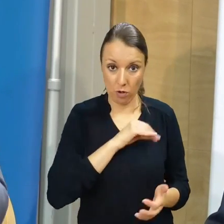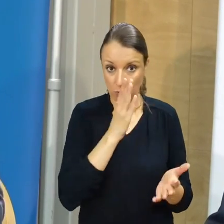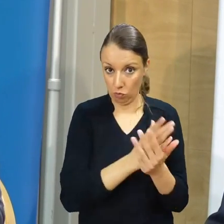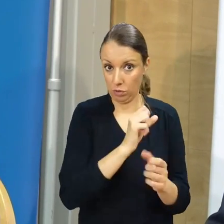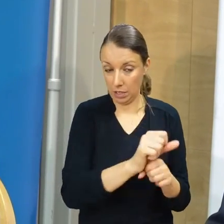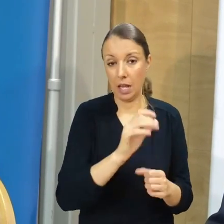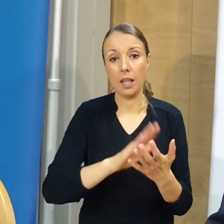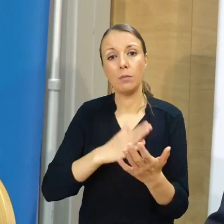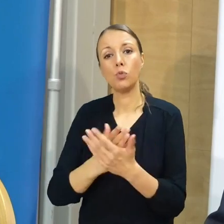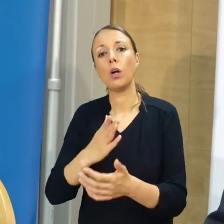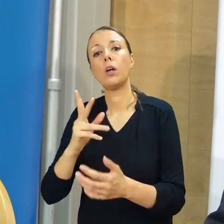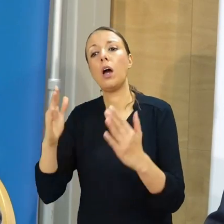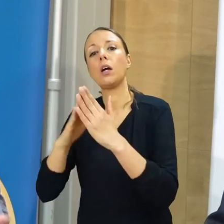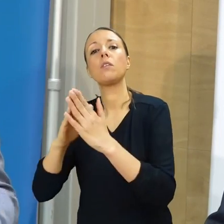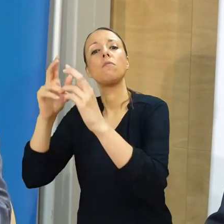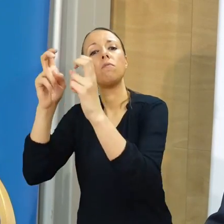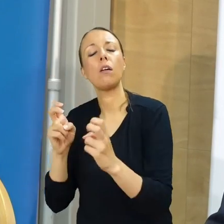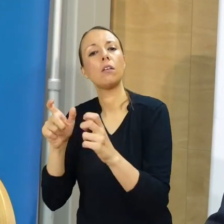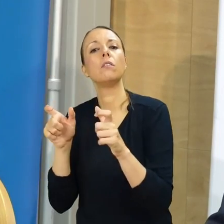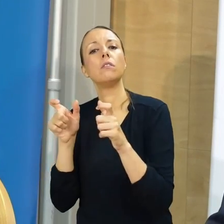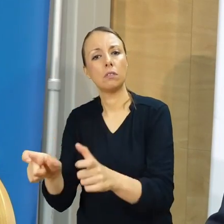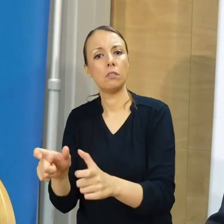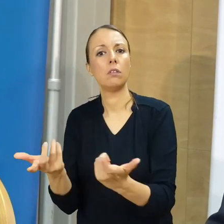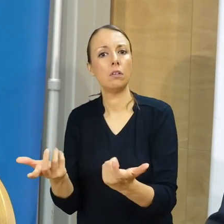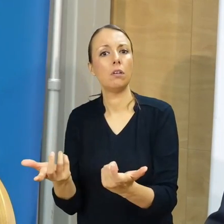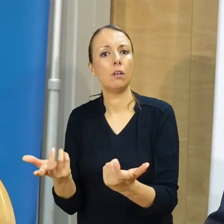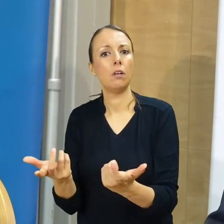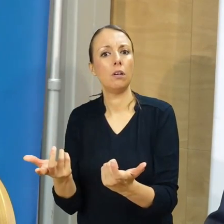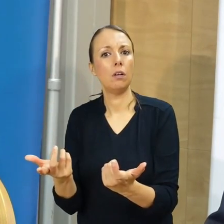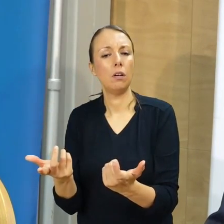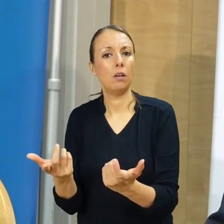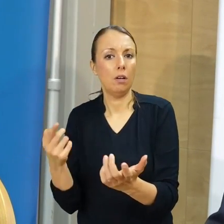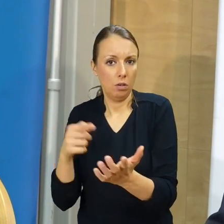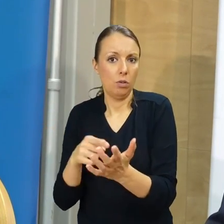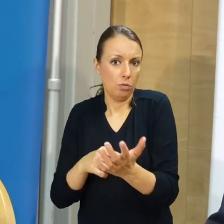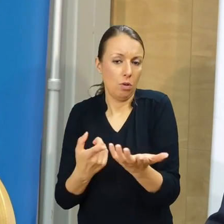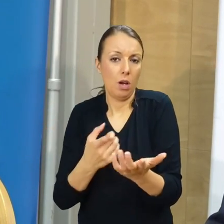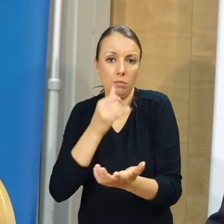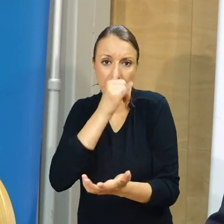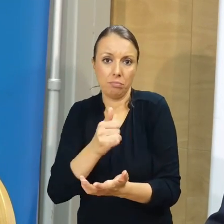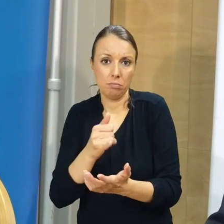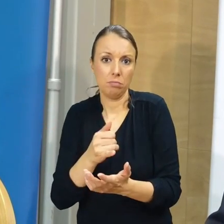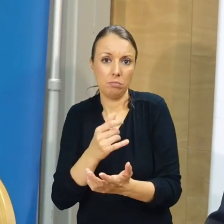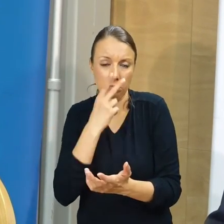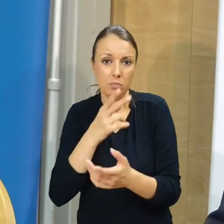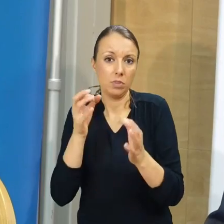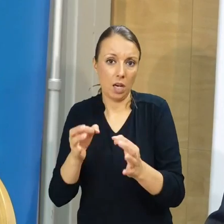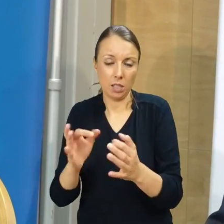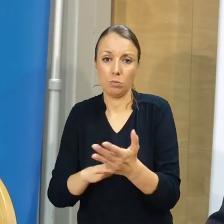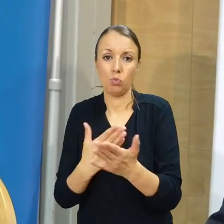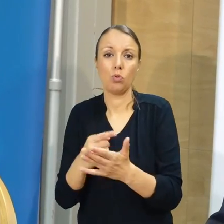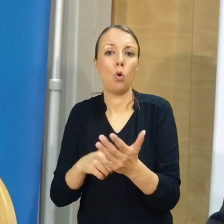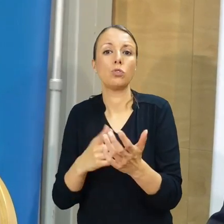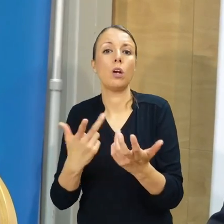No, nie zdradzę przecież kuchni, bo mamy teraz wyroki, w których stwierdzamy bezskuteczność tych czynności, bo kwalifikujemy,